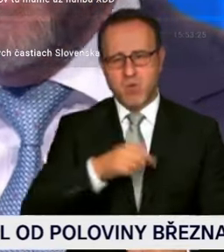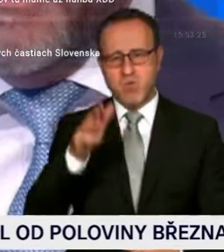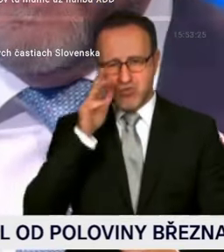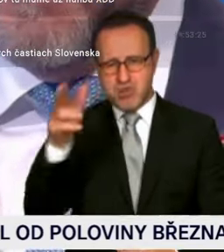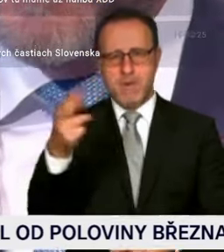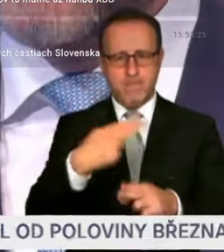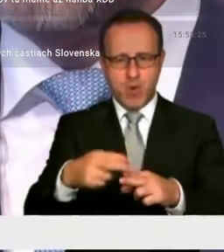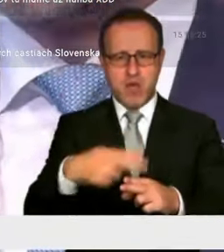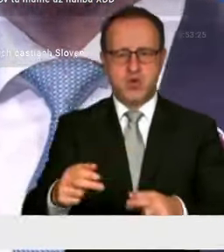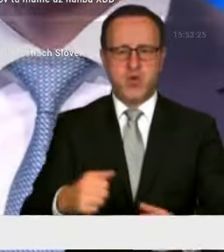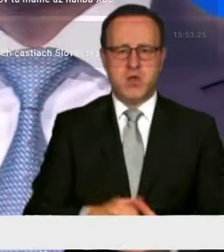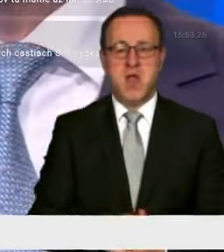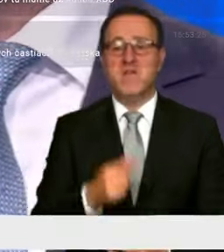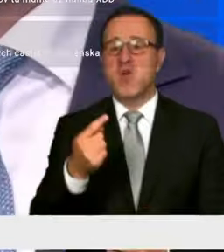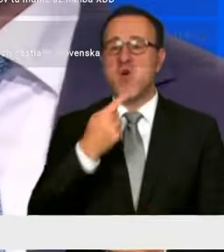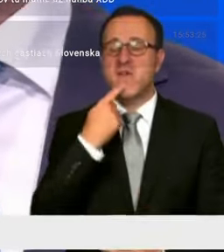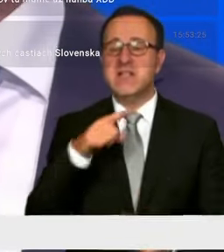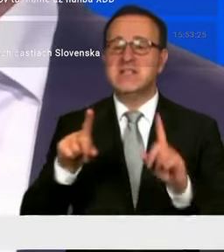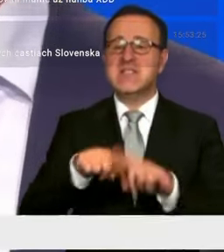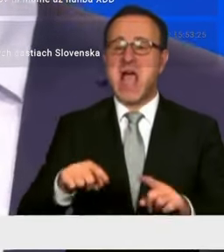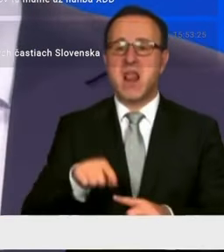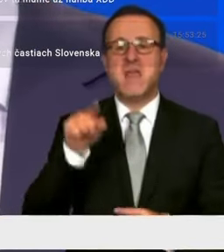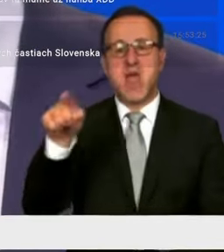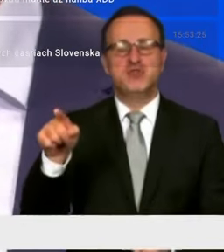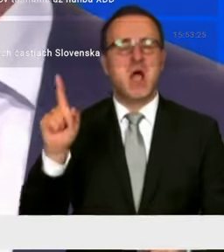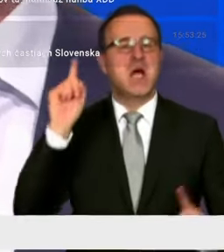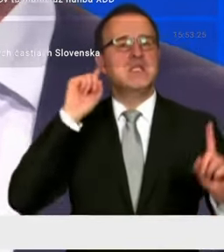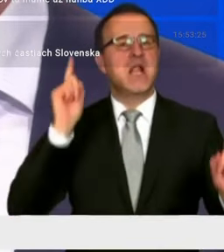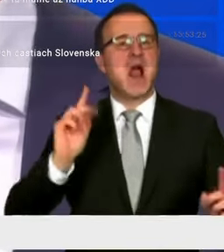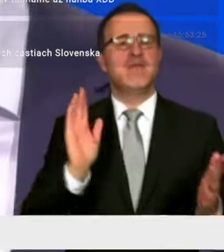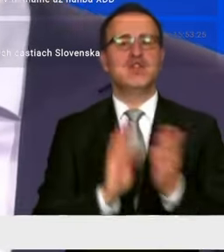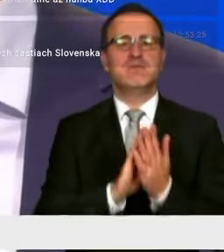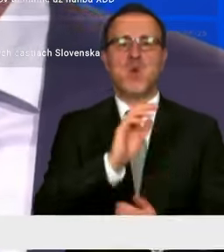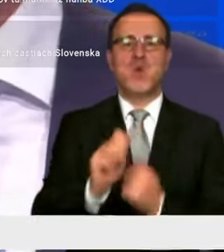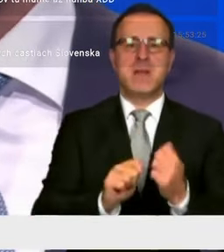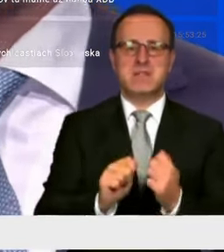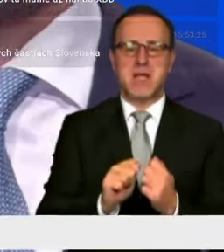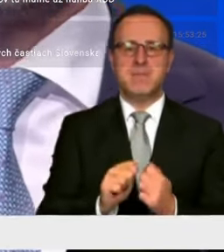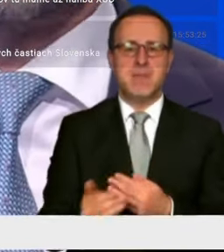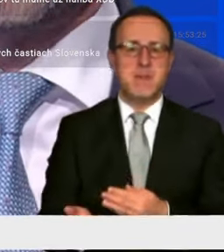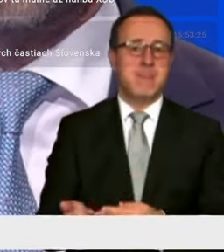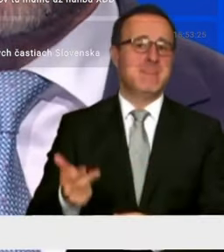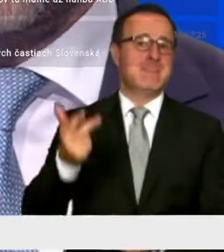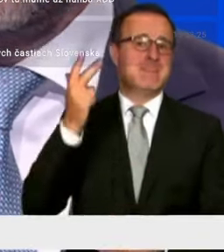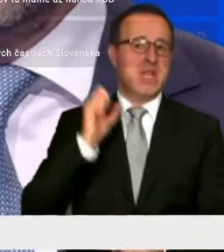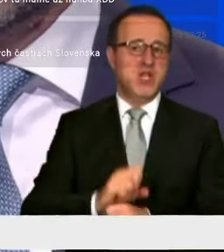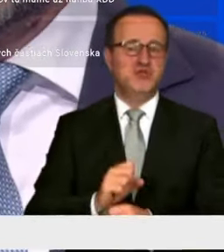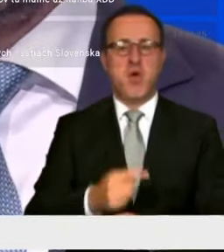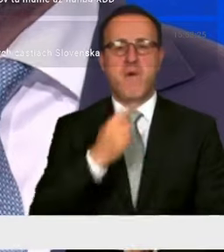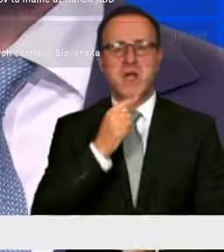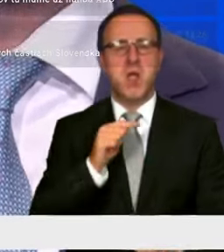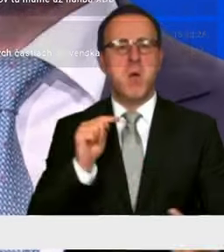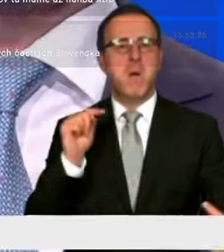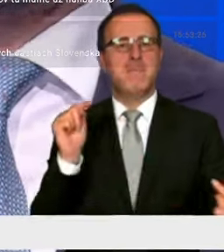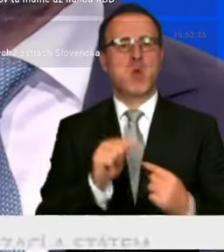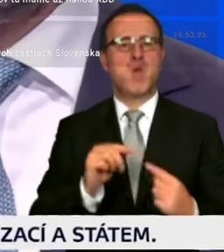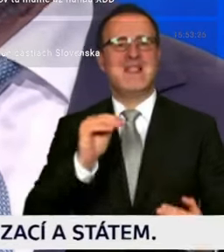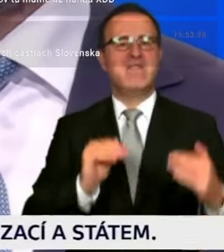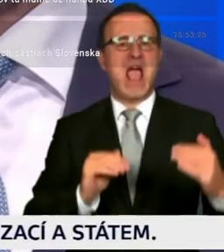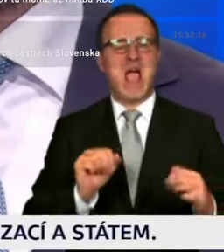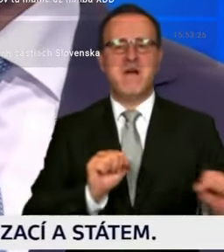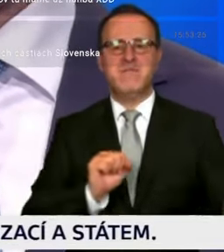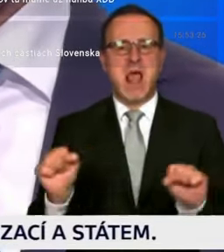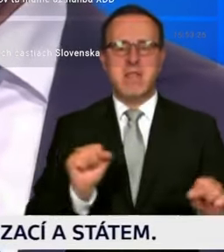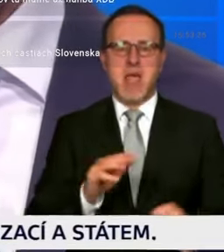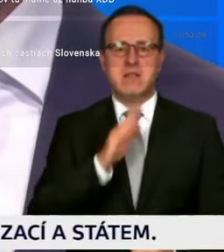stále o tej vašej slávnej spolupráci ešte pred troma týždňami to bola proti váha že nemôže mať vláda všetko pozrite sa v Čechách